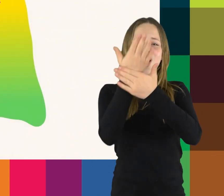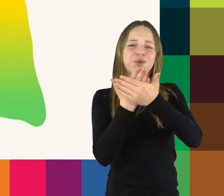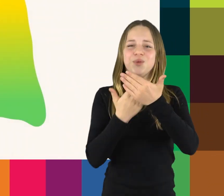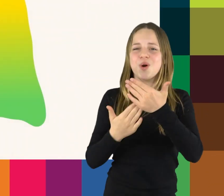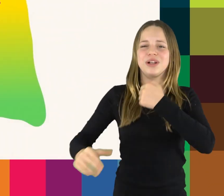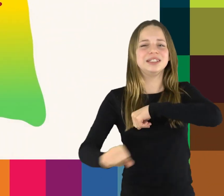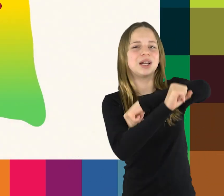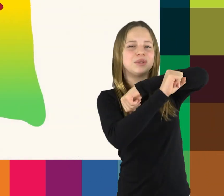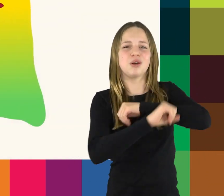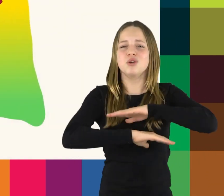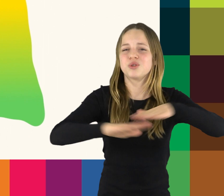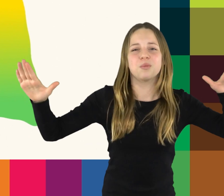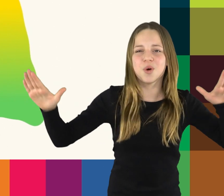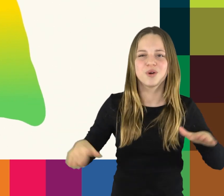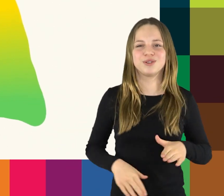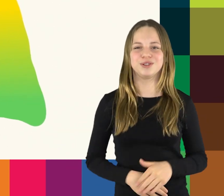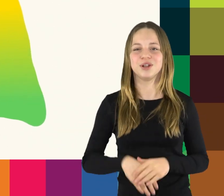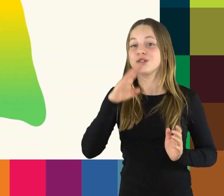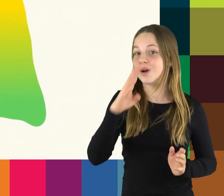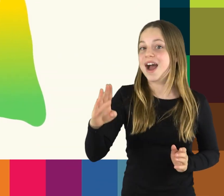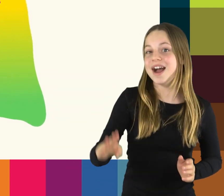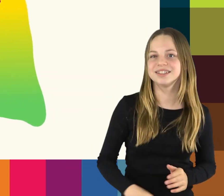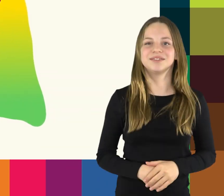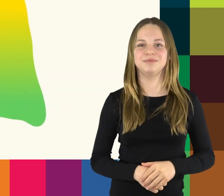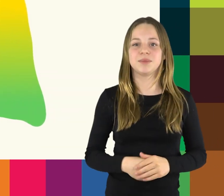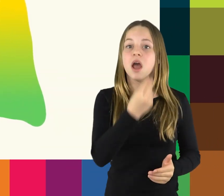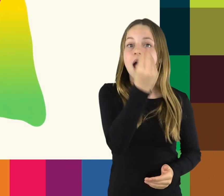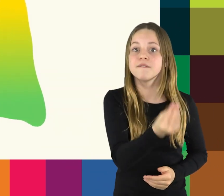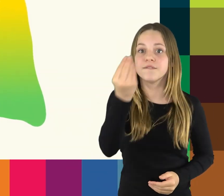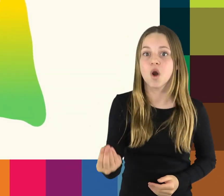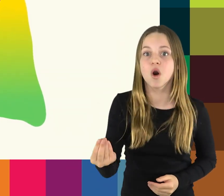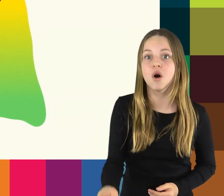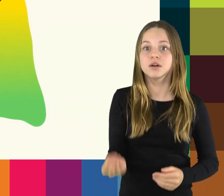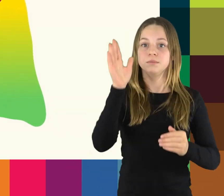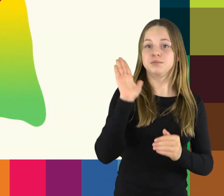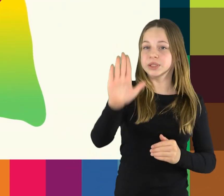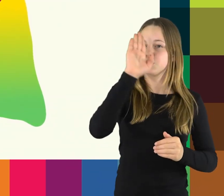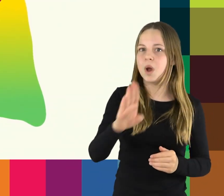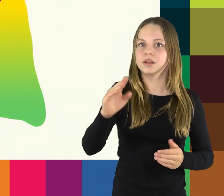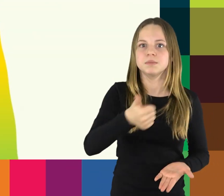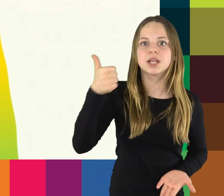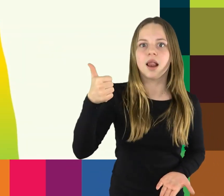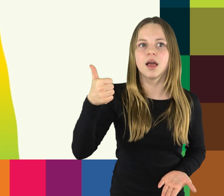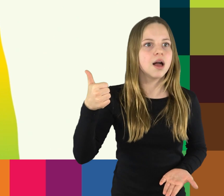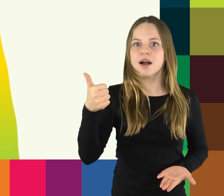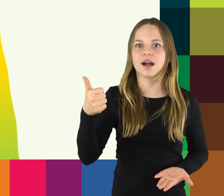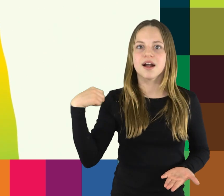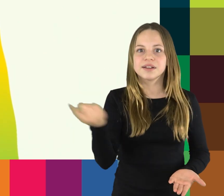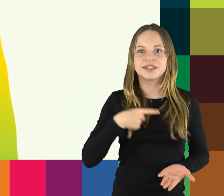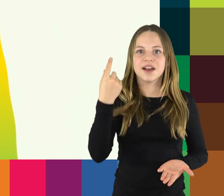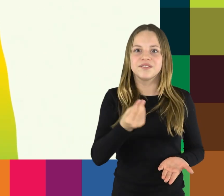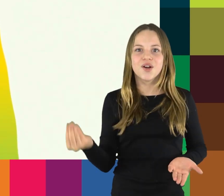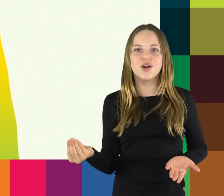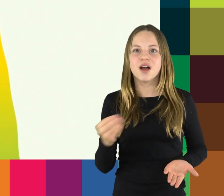Toutes les personnes du monde entier ont des droits. Mais les enfants ont des droits spéciaux. On est des